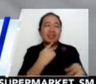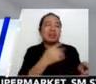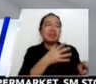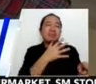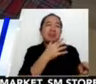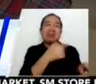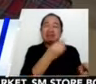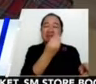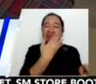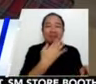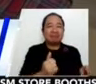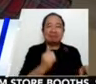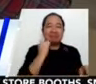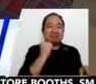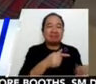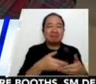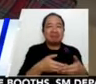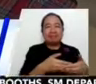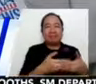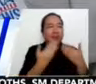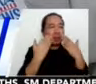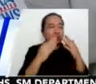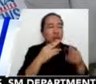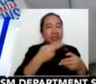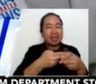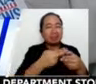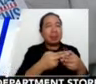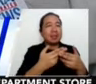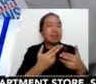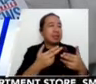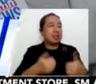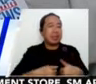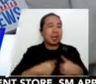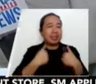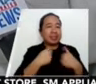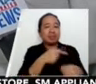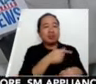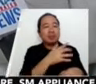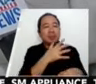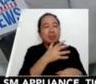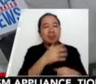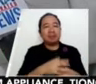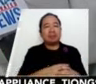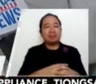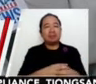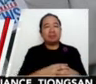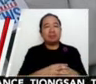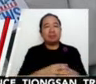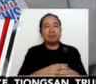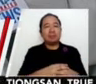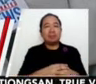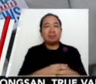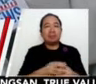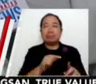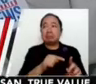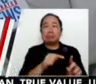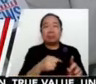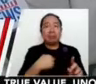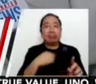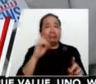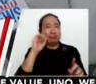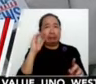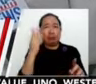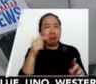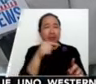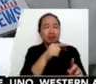alam ng suspect ang pangalan at address ng ina. Wala naman po akong alam na hindi niya nakalababalikan. Eh kaso